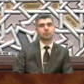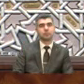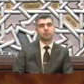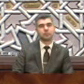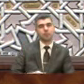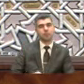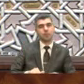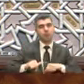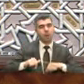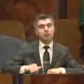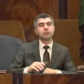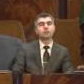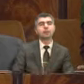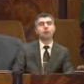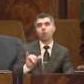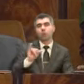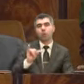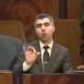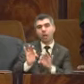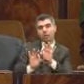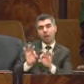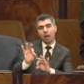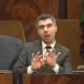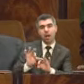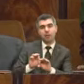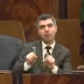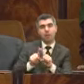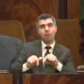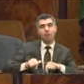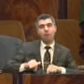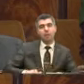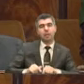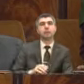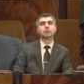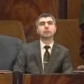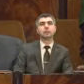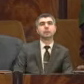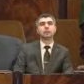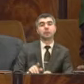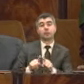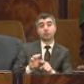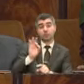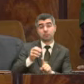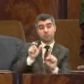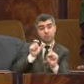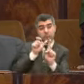السيدة الوزيرة، ما هي الإجراءات التي اتخذتها وزارتكم لضمان الحماية القانونية